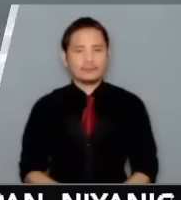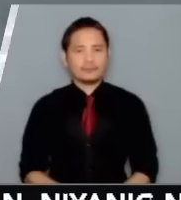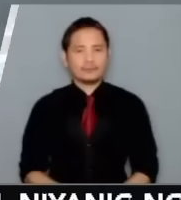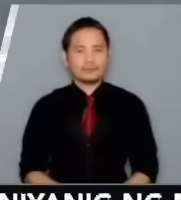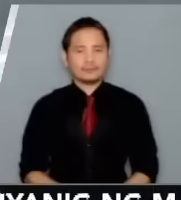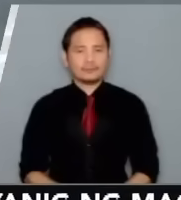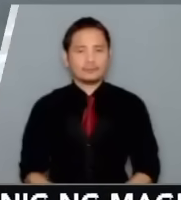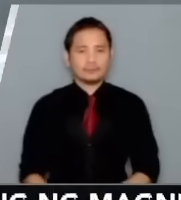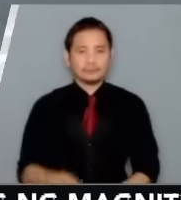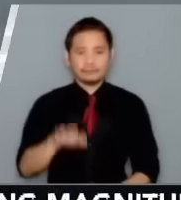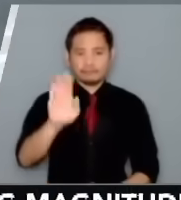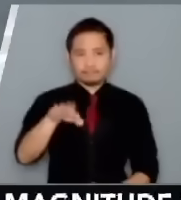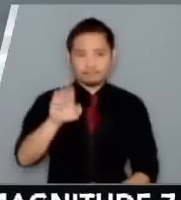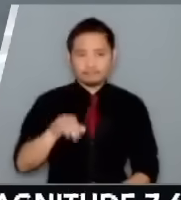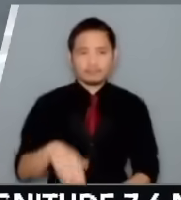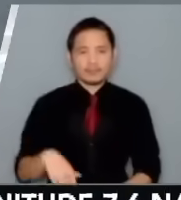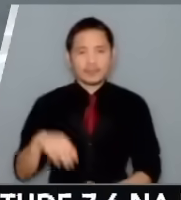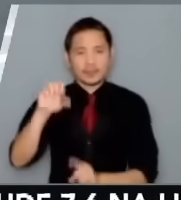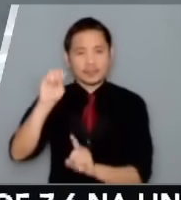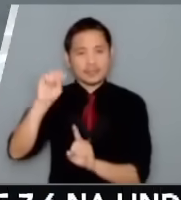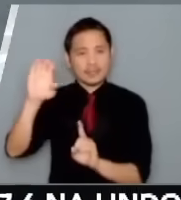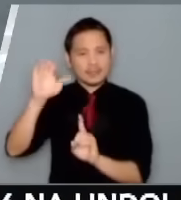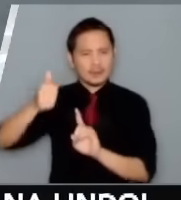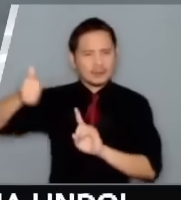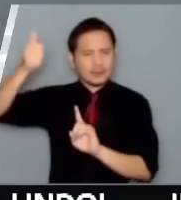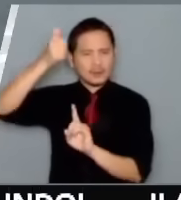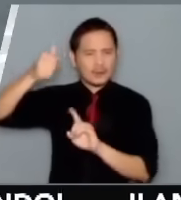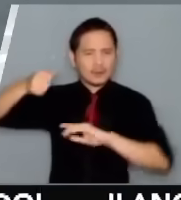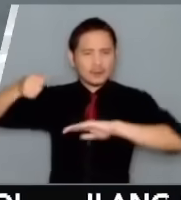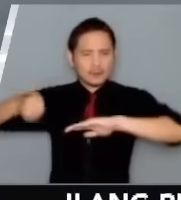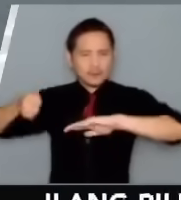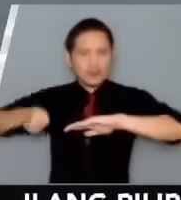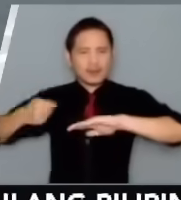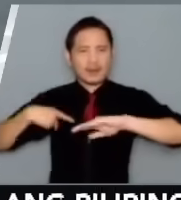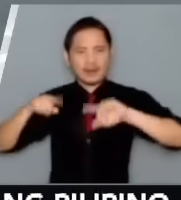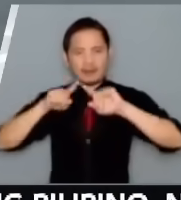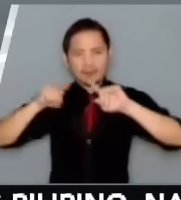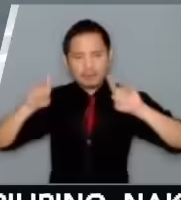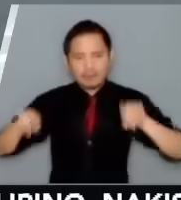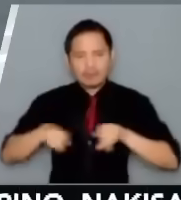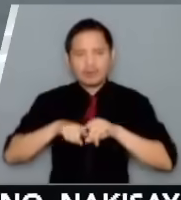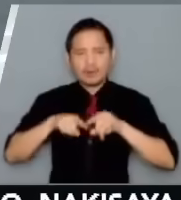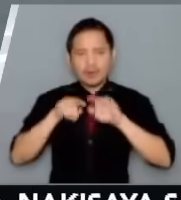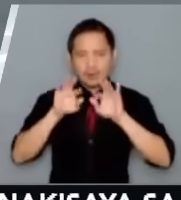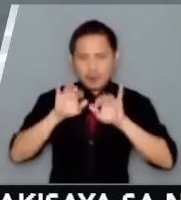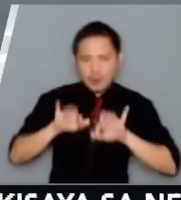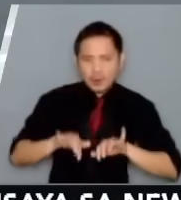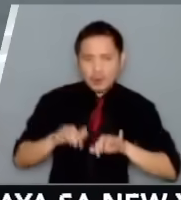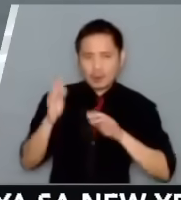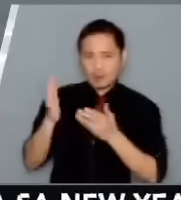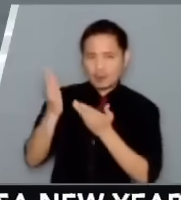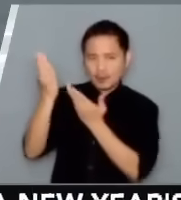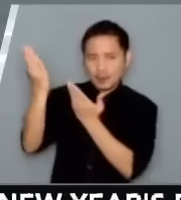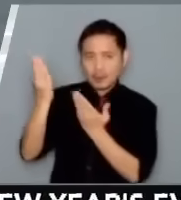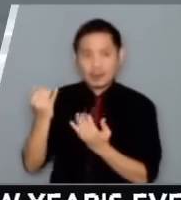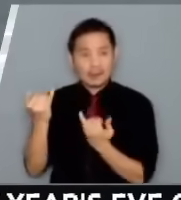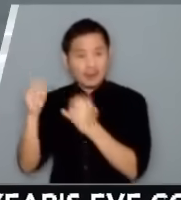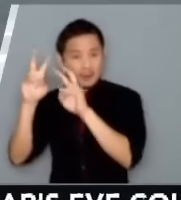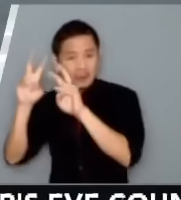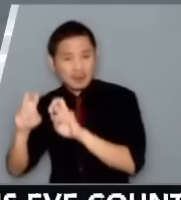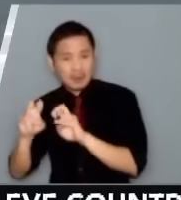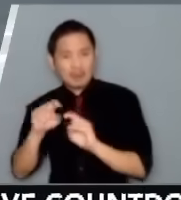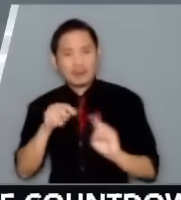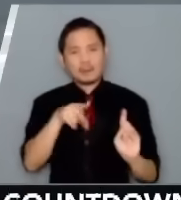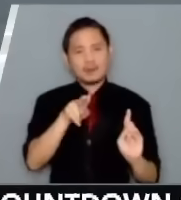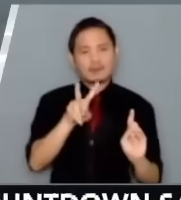Korte Suprema na ang petisyon ng ilang transport groups at habang inaaral yan, tuloy ang PUV Modernization Program. Yan ang